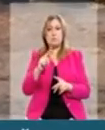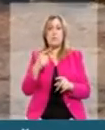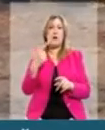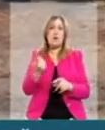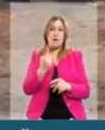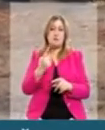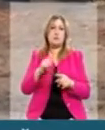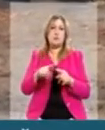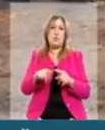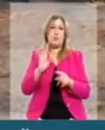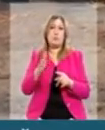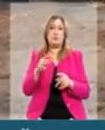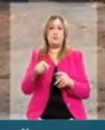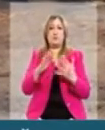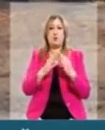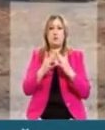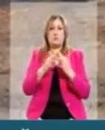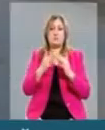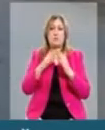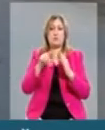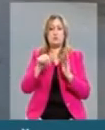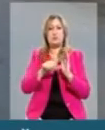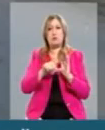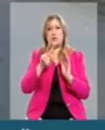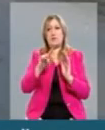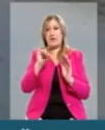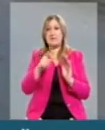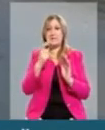топливо совсем скоро появится в домах сельчан. 62 из